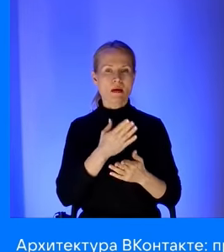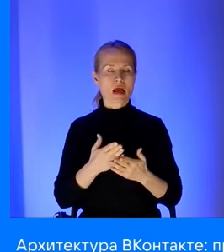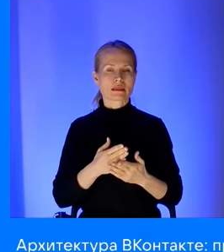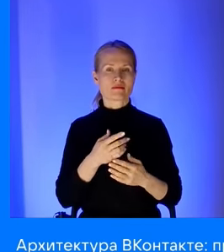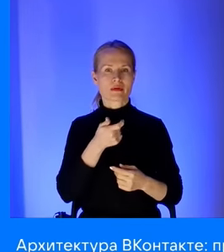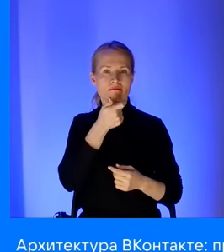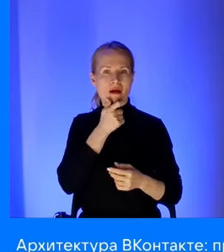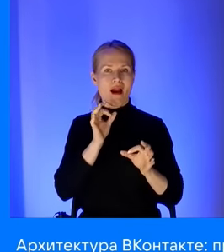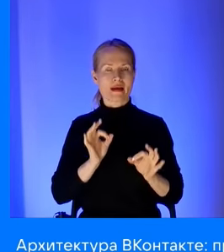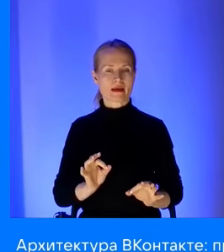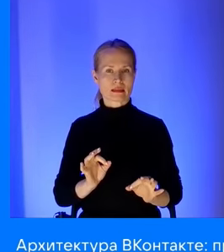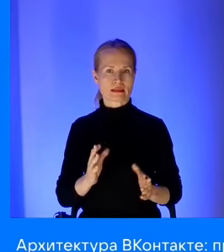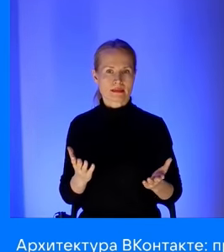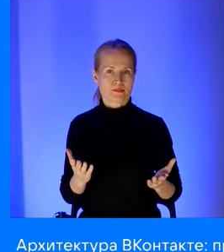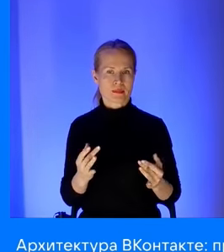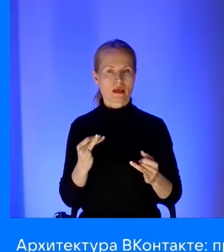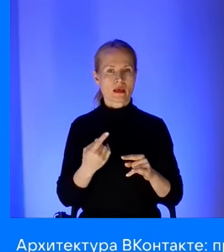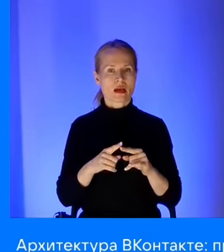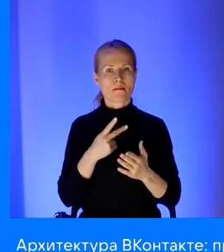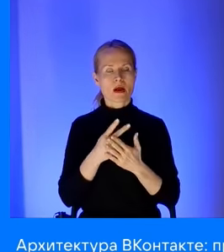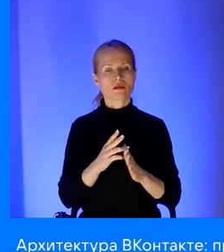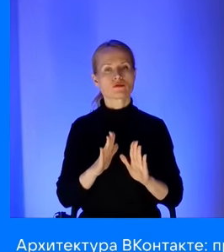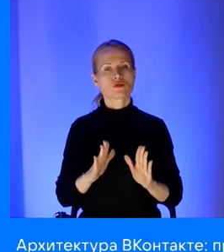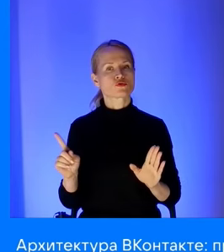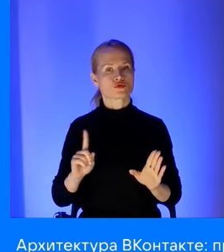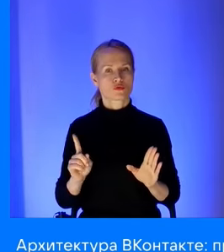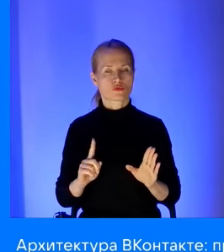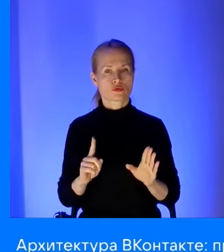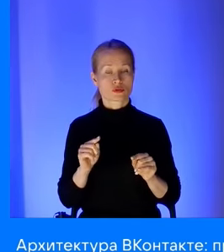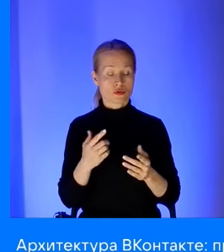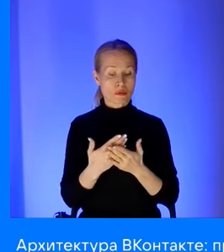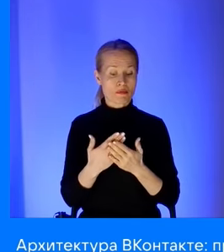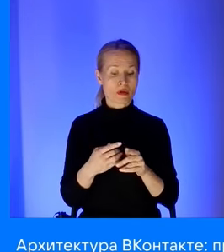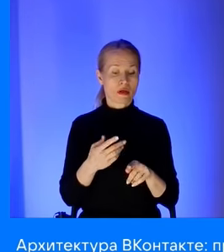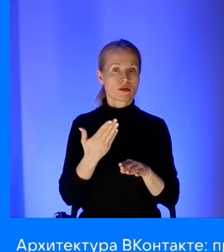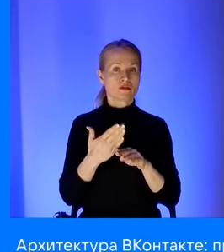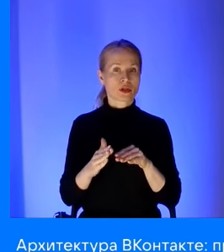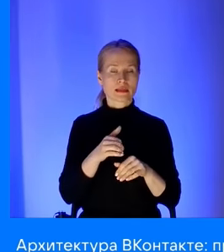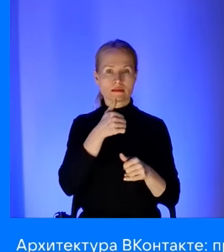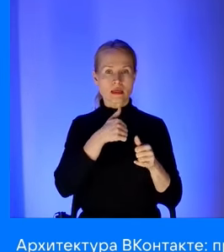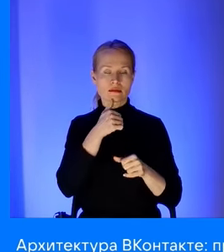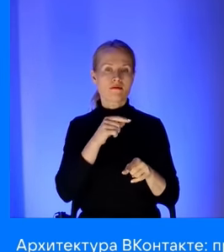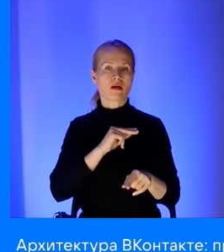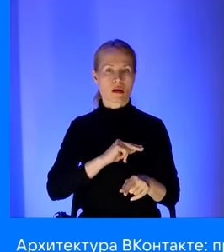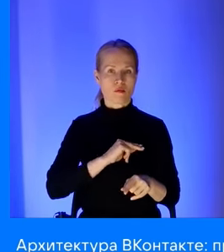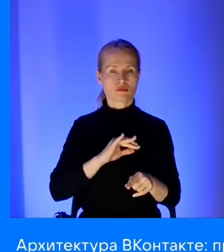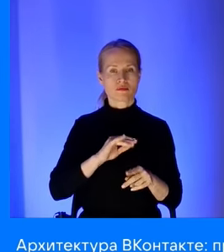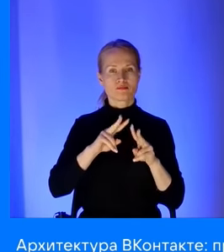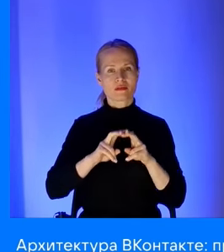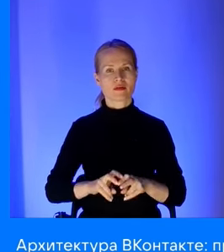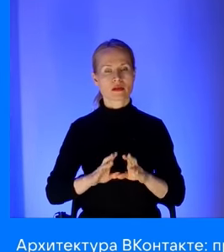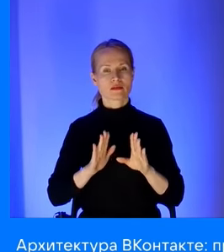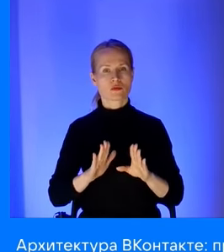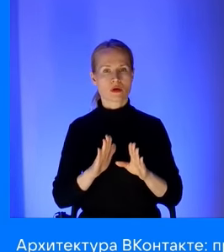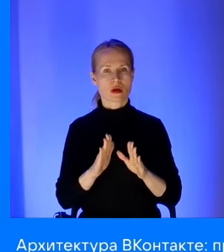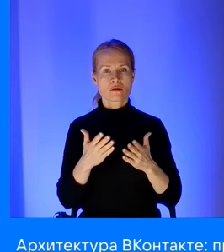это самая главная проблема И она только показывает что часть тестов у нас работает и проверяется только